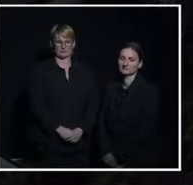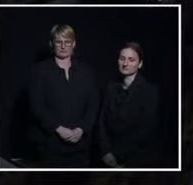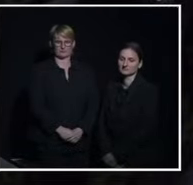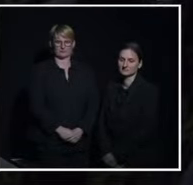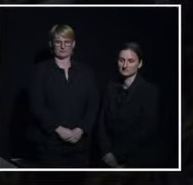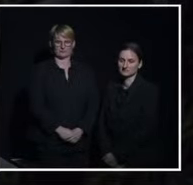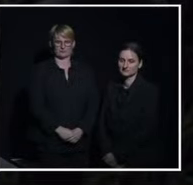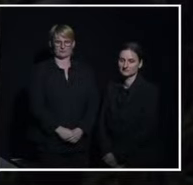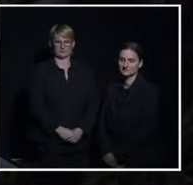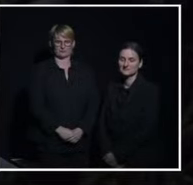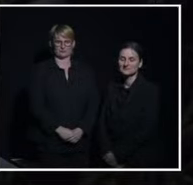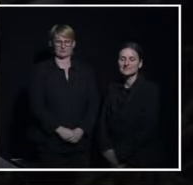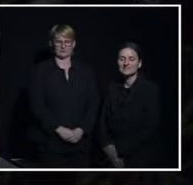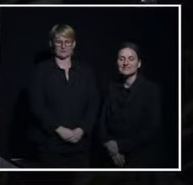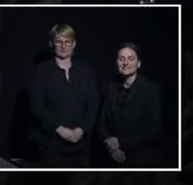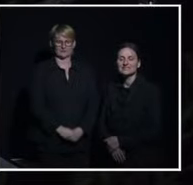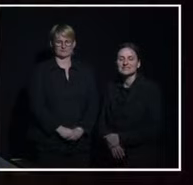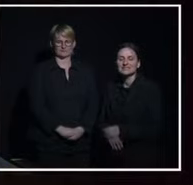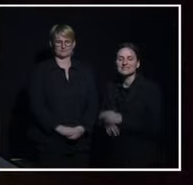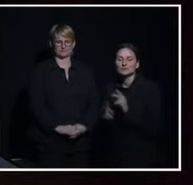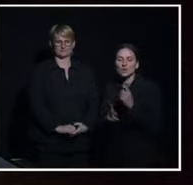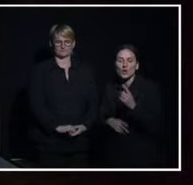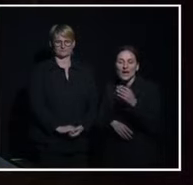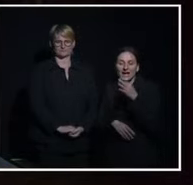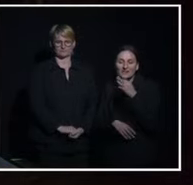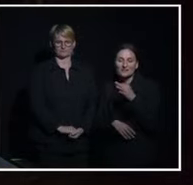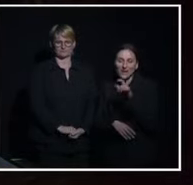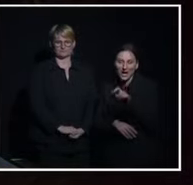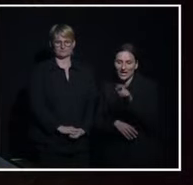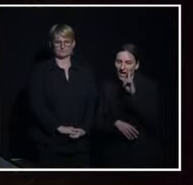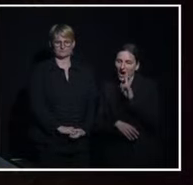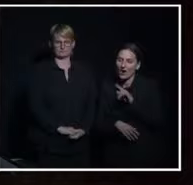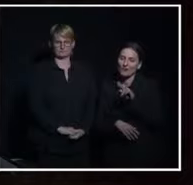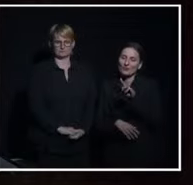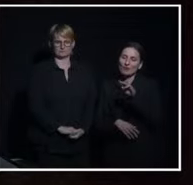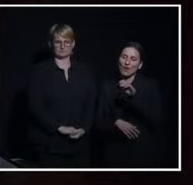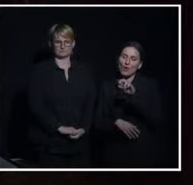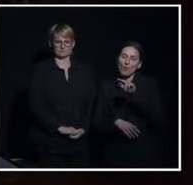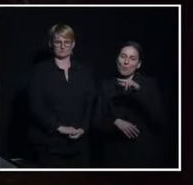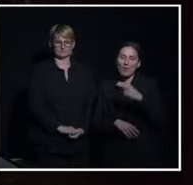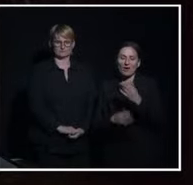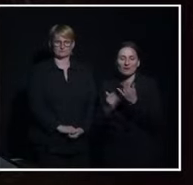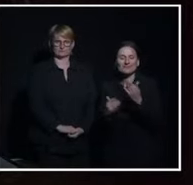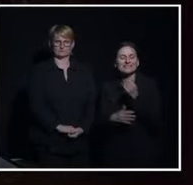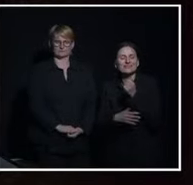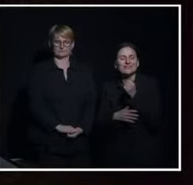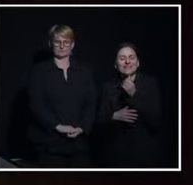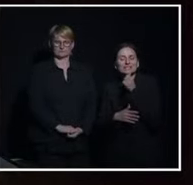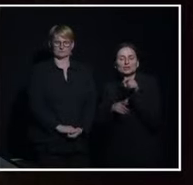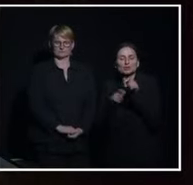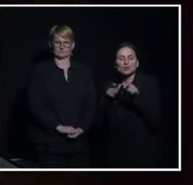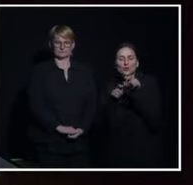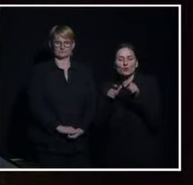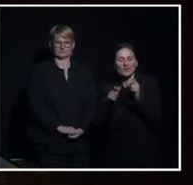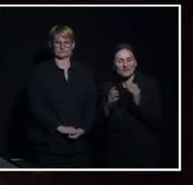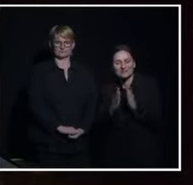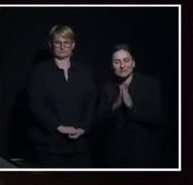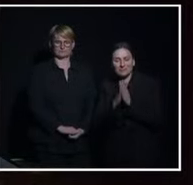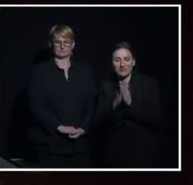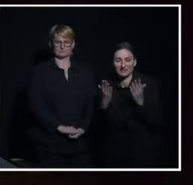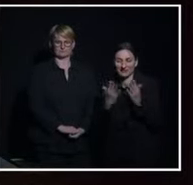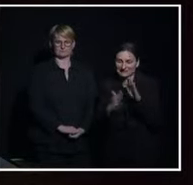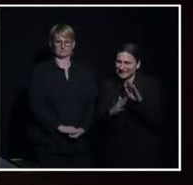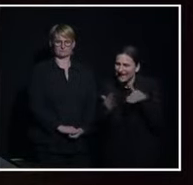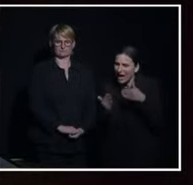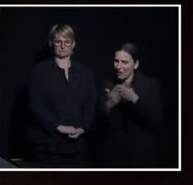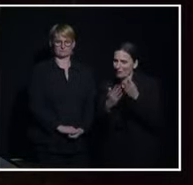Frau Umlauf, vielleicht noch eine Frage. Was würden Sie um die Jugend sozusagen bitten? Was soll die Jugend für eine Aufgabe aus Ihrer